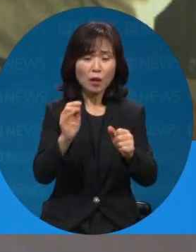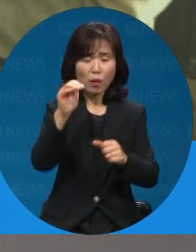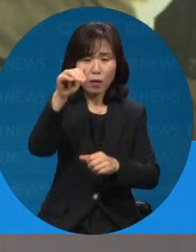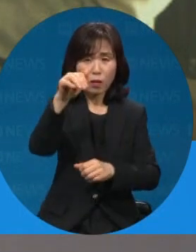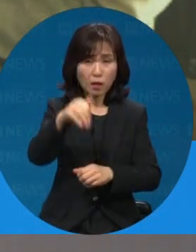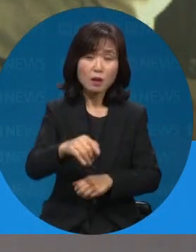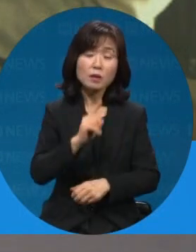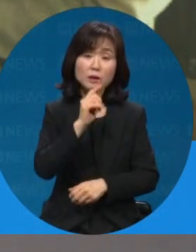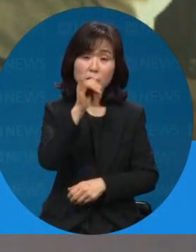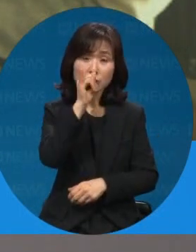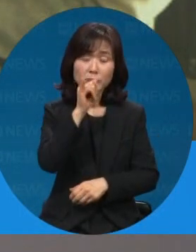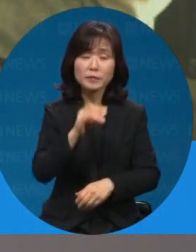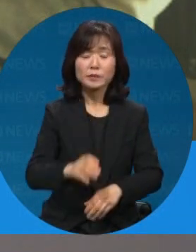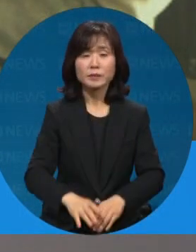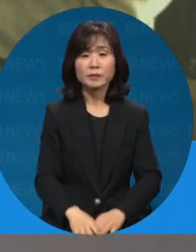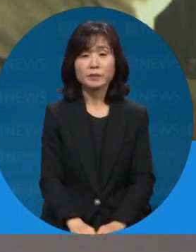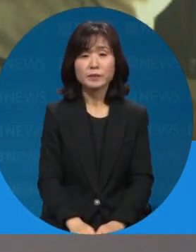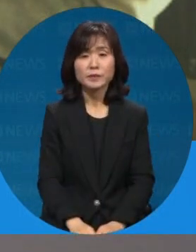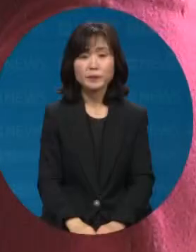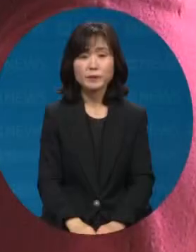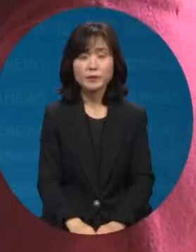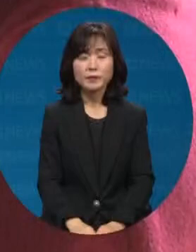있습니다 황백 미정입니다